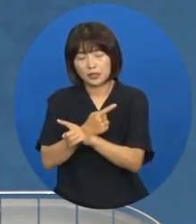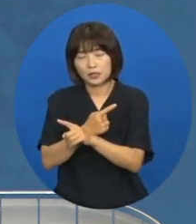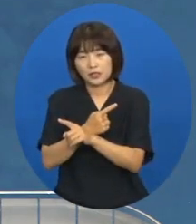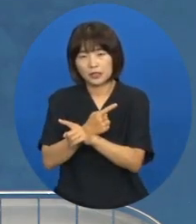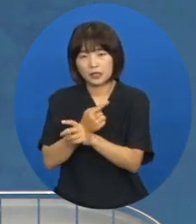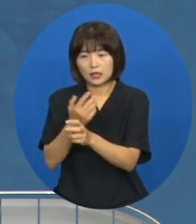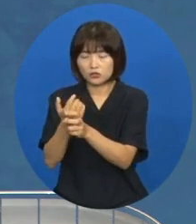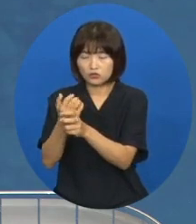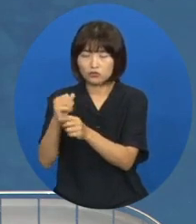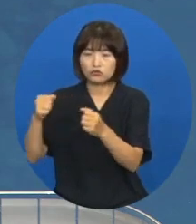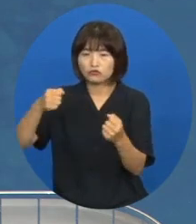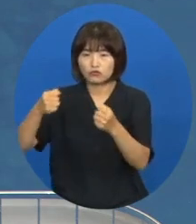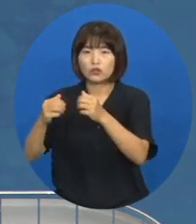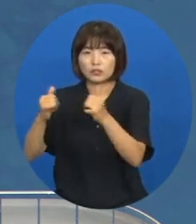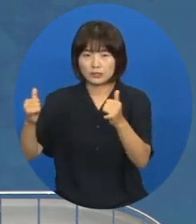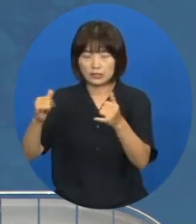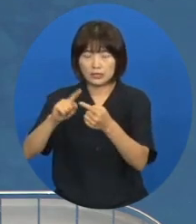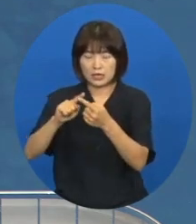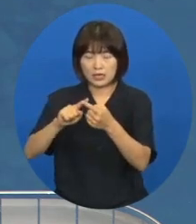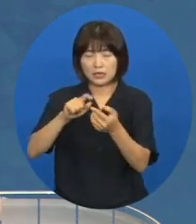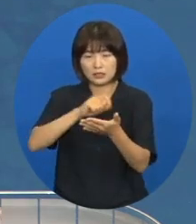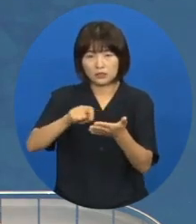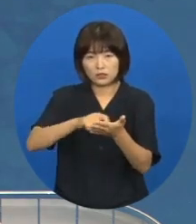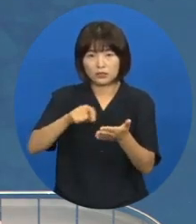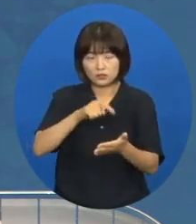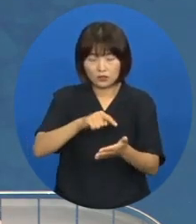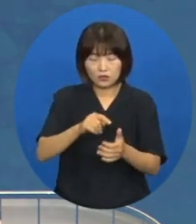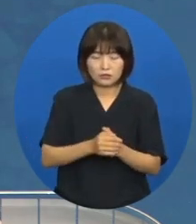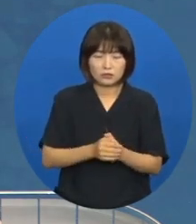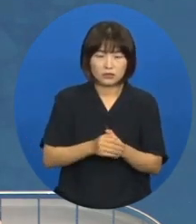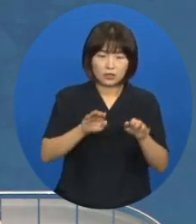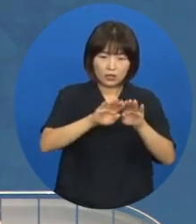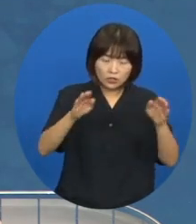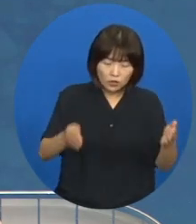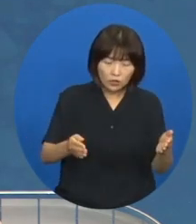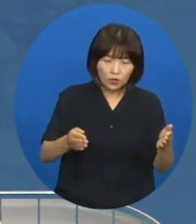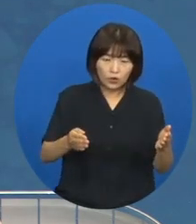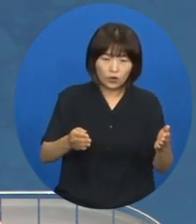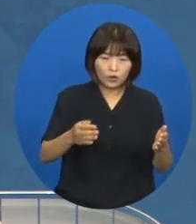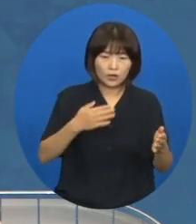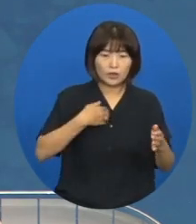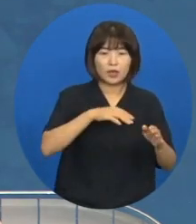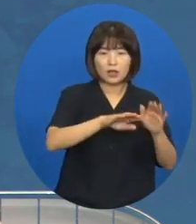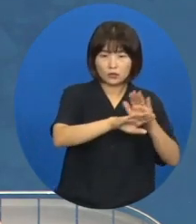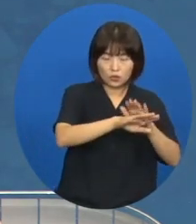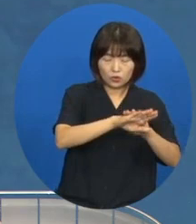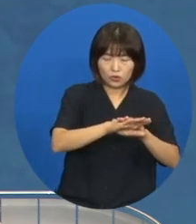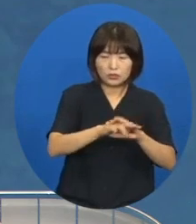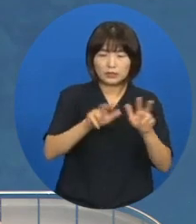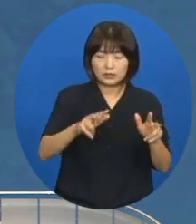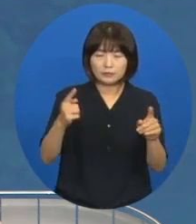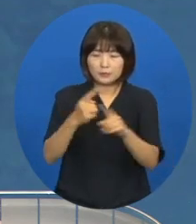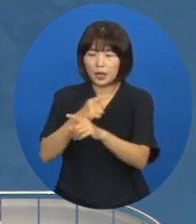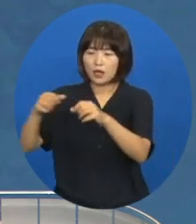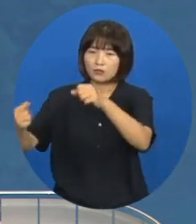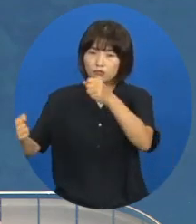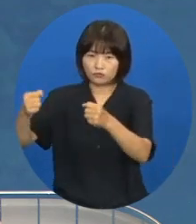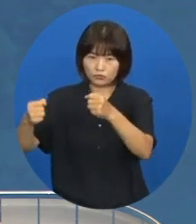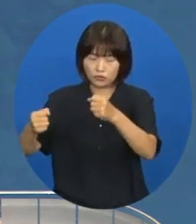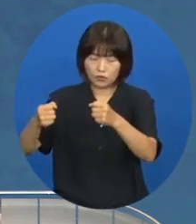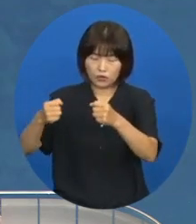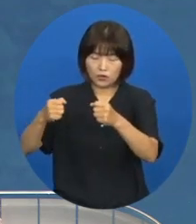쓰고 있어요. 설교 단위에 놓여있던 내 손은 트레일러 운전대를 잡고 있다. 내 손은